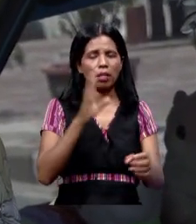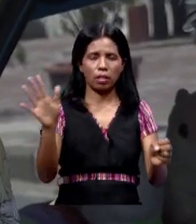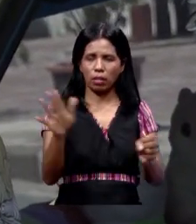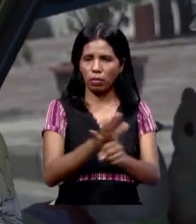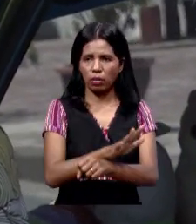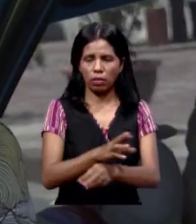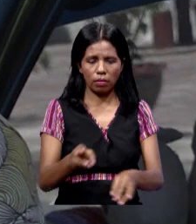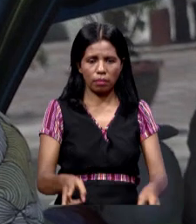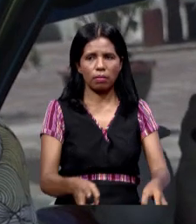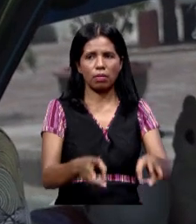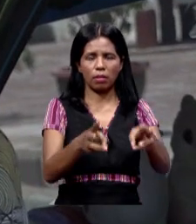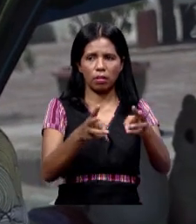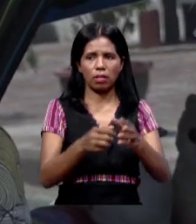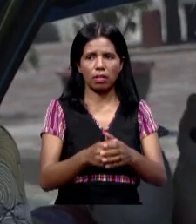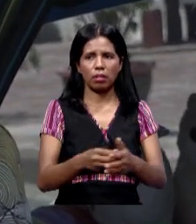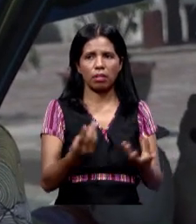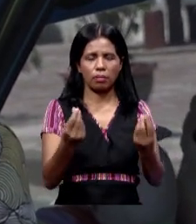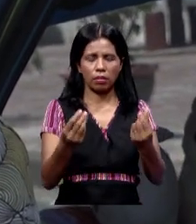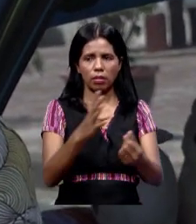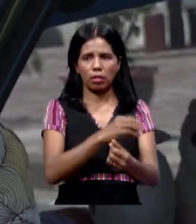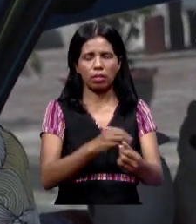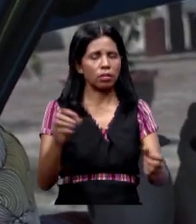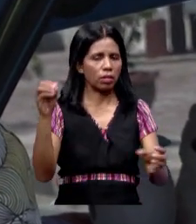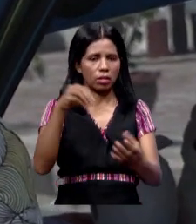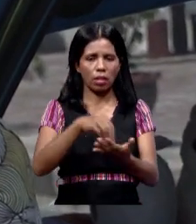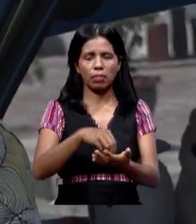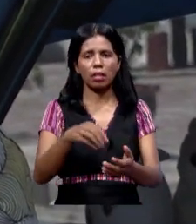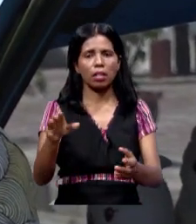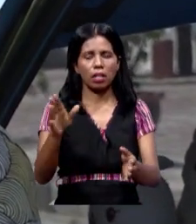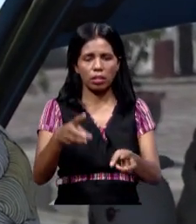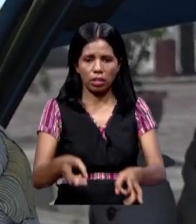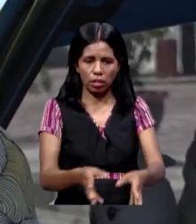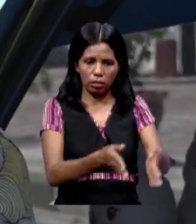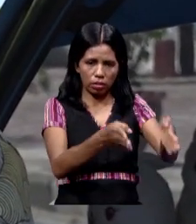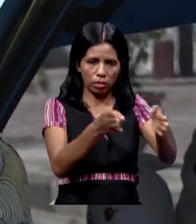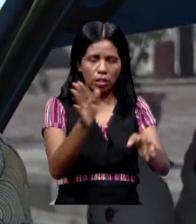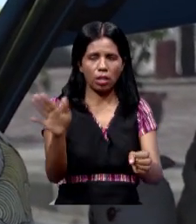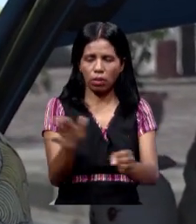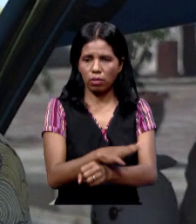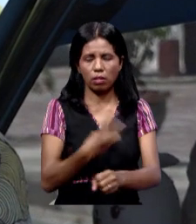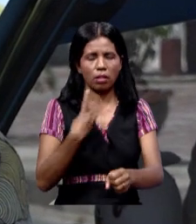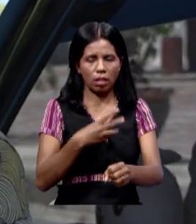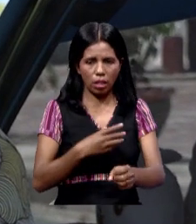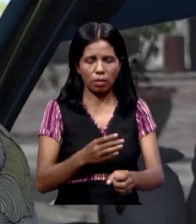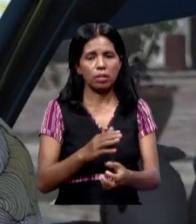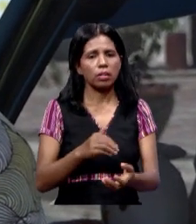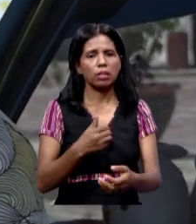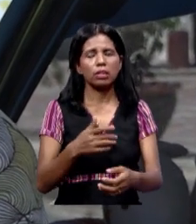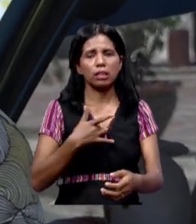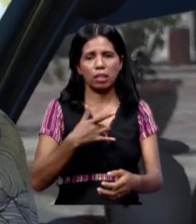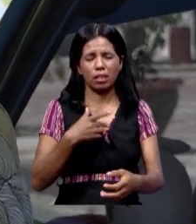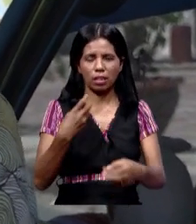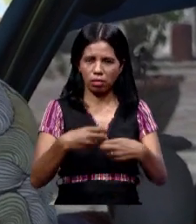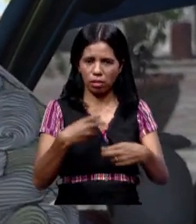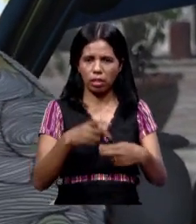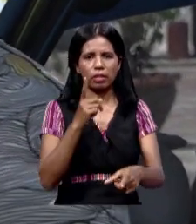ya. Nibe right yang tuh nuh tuh mai baleta nak kunuh tuh. Nibe halo halah ya raska. Udah buat amya raska. Nibe